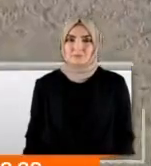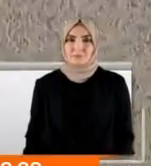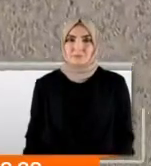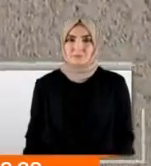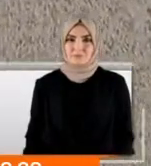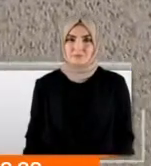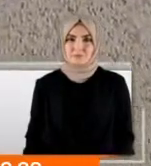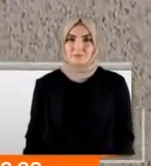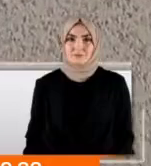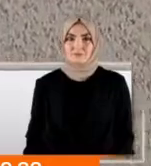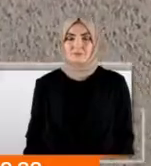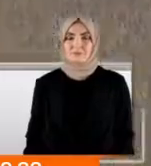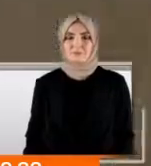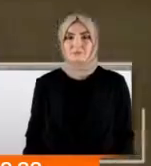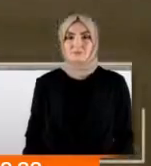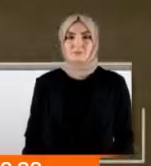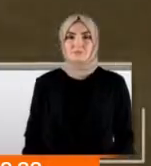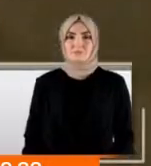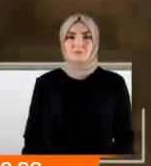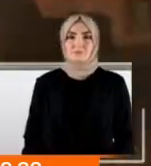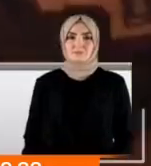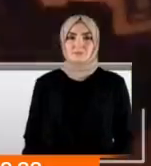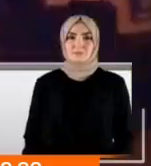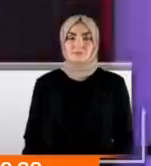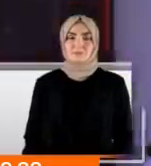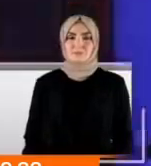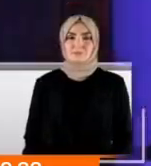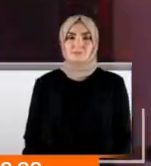Kanlar içindeydi. Bir kere çekiş olayı var, korkunç bir olay.